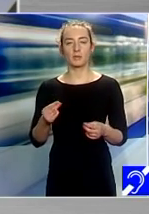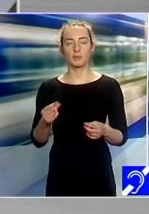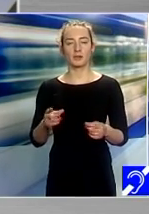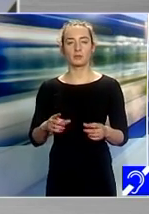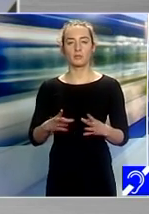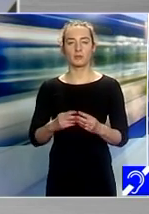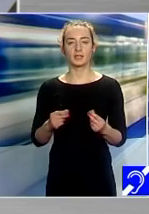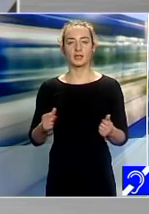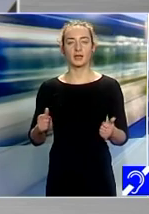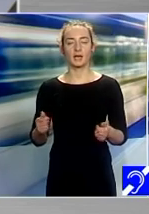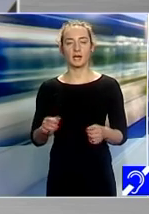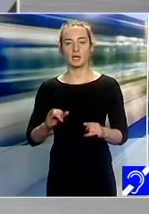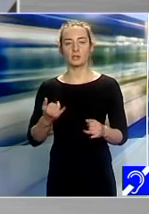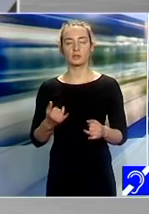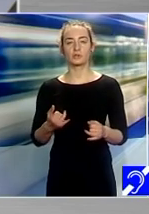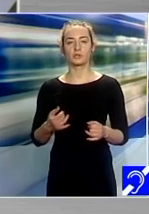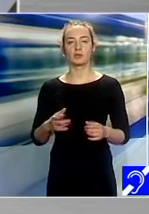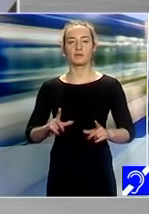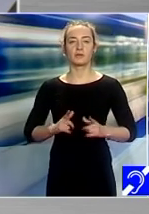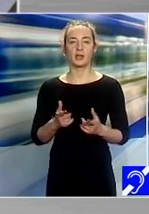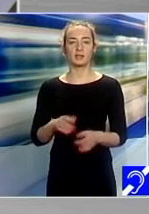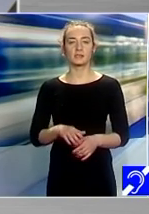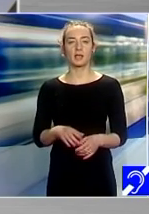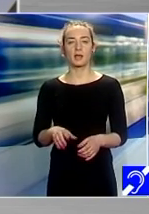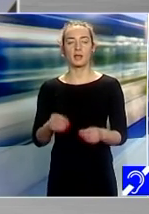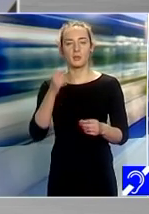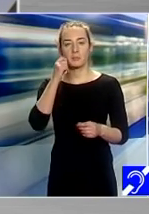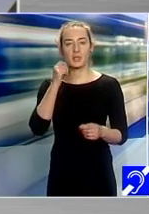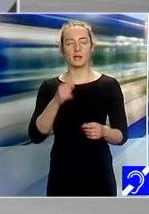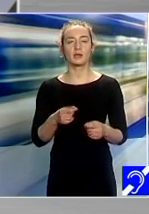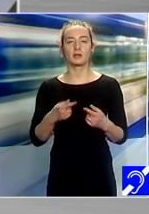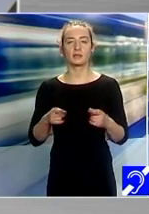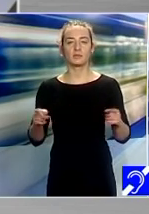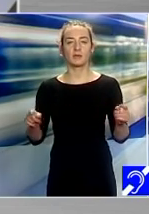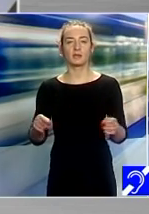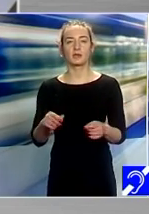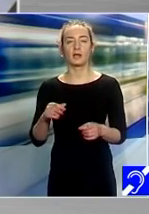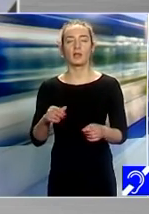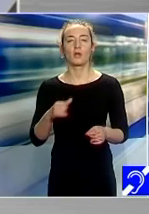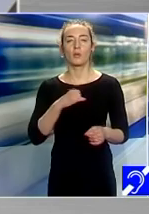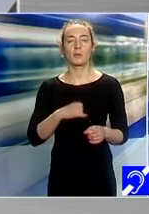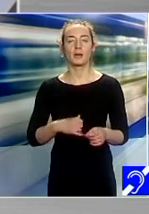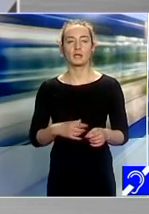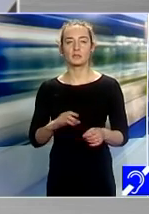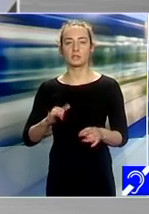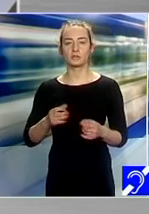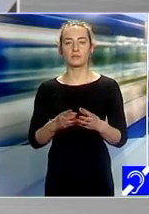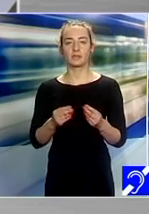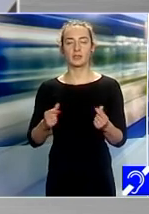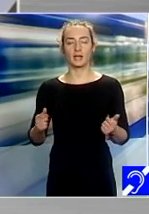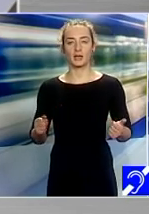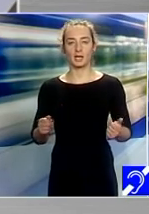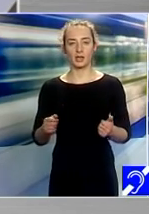viața țesuturilor, dar vorbim de vindecare în caz de boală, în caz de operație, refacere postoperatorie. Și acest instrument,